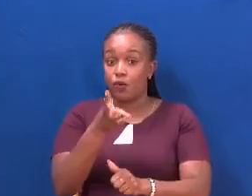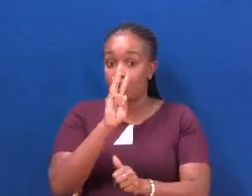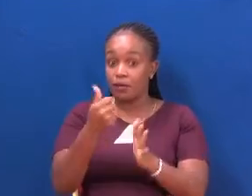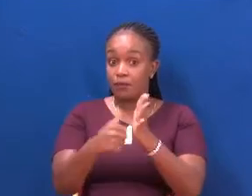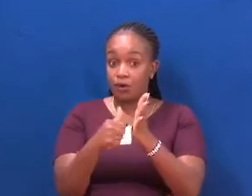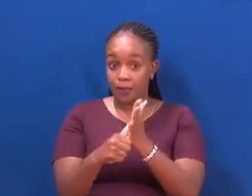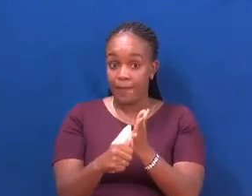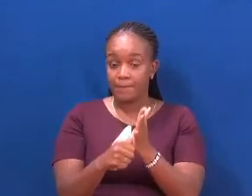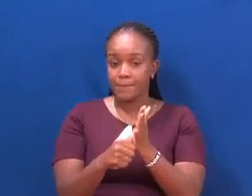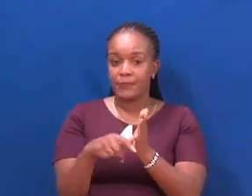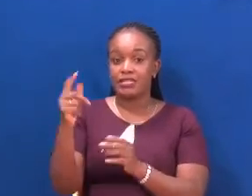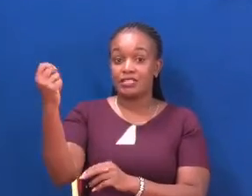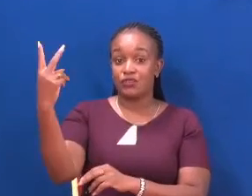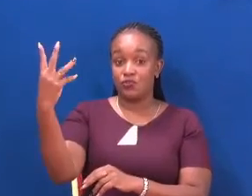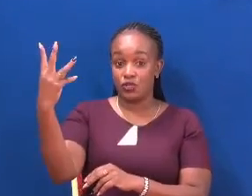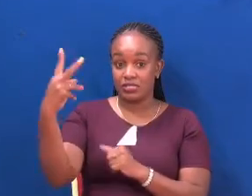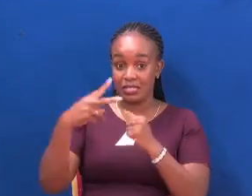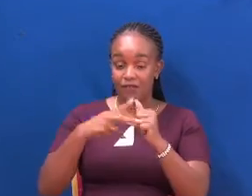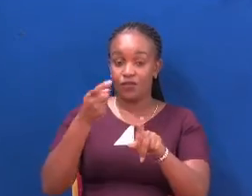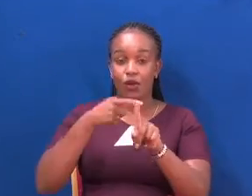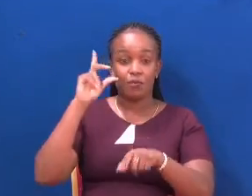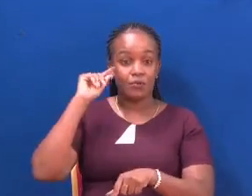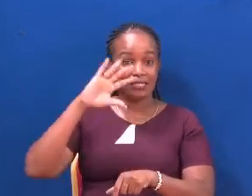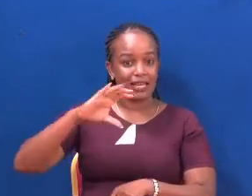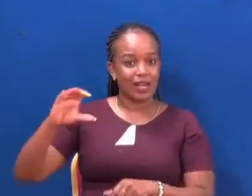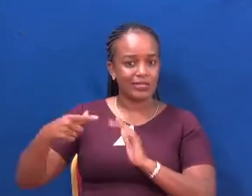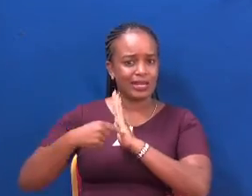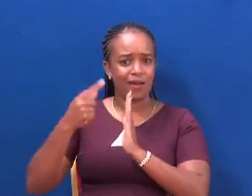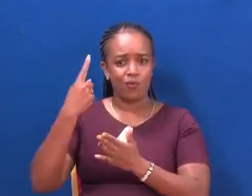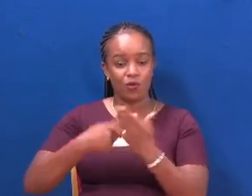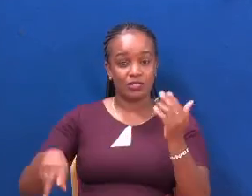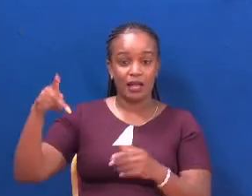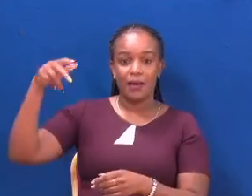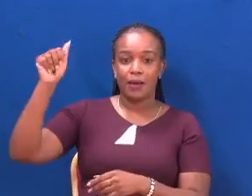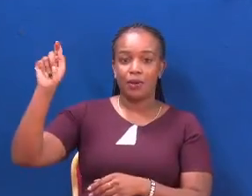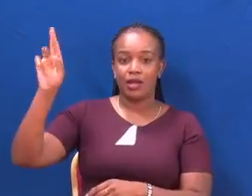crisis. For TV 47 from Mombasa County, I'm Petronila Goren.